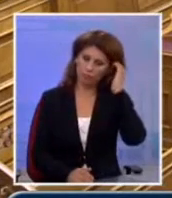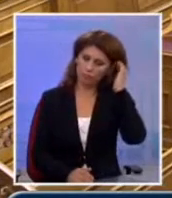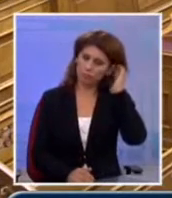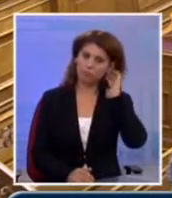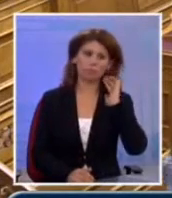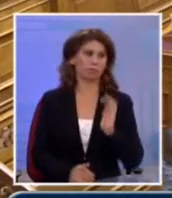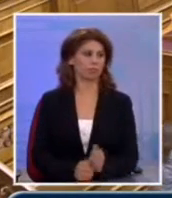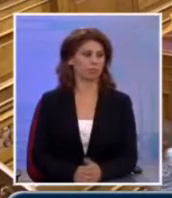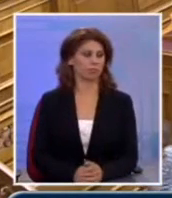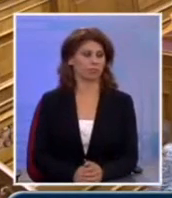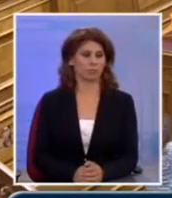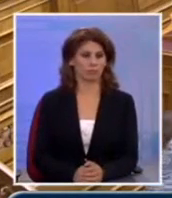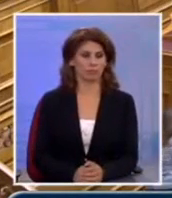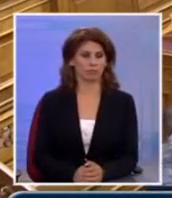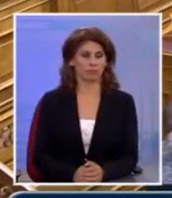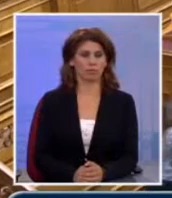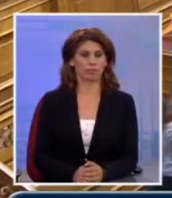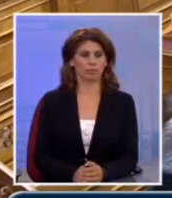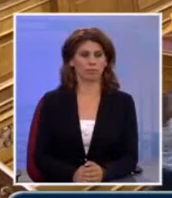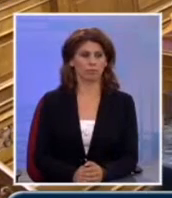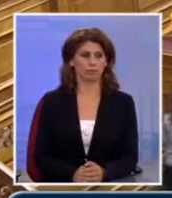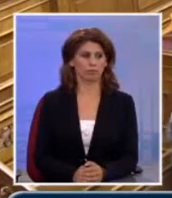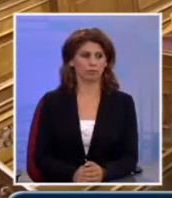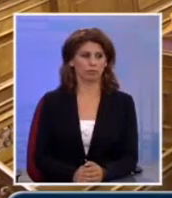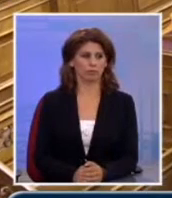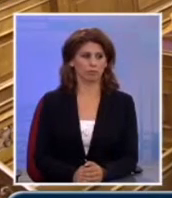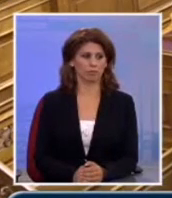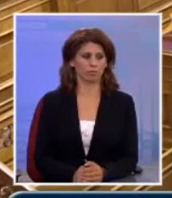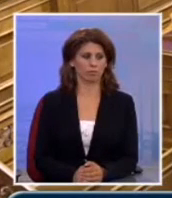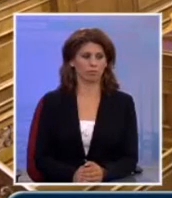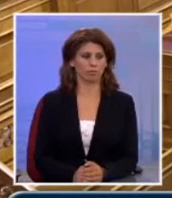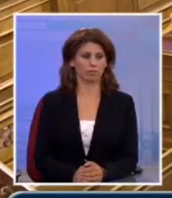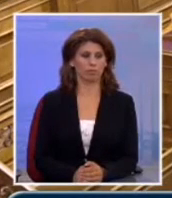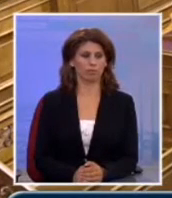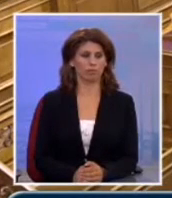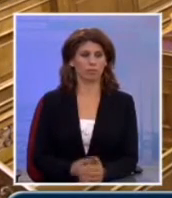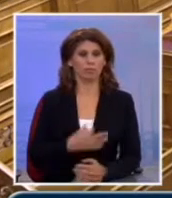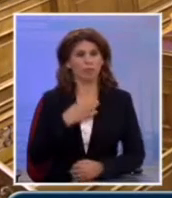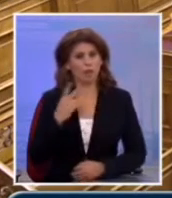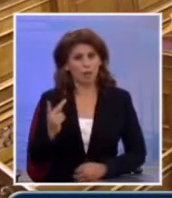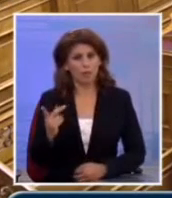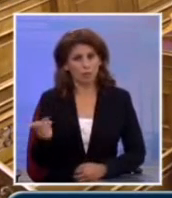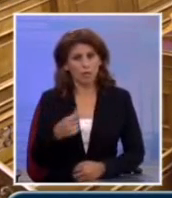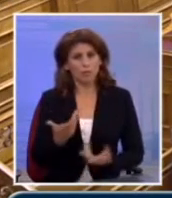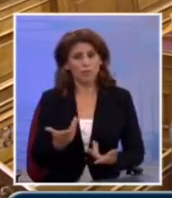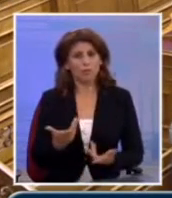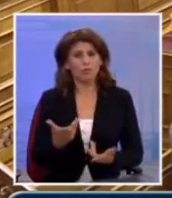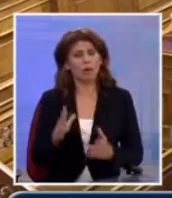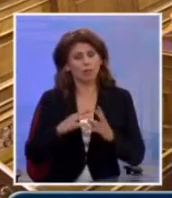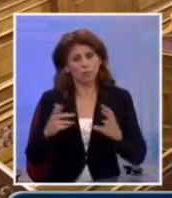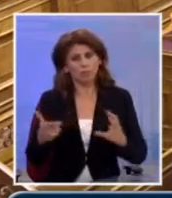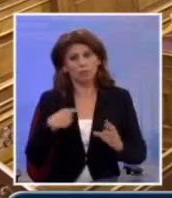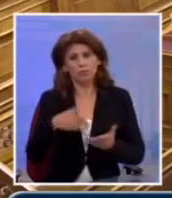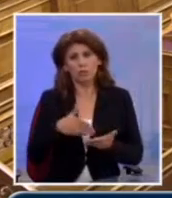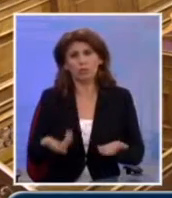Κύριε Φίλη, ζητάτε το λόγο. Πολύ. Στο κύριο Καραθανασόπουλο, παραπέμψετε. Προφανώς έχετε κάνει κάποια παρανόηση. Σας το